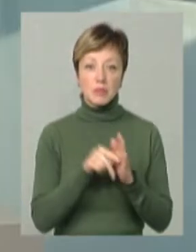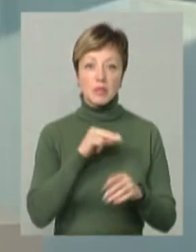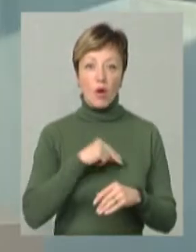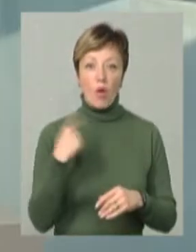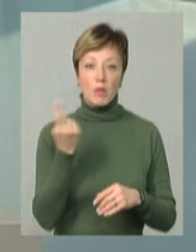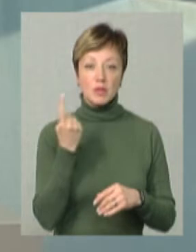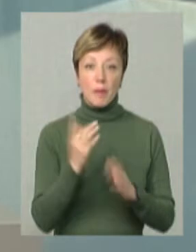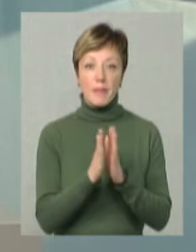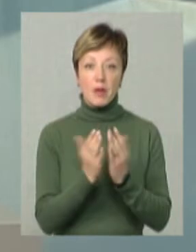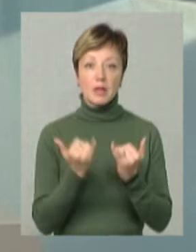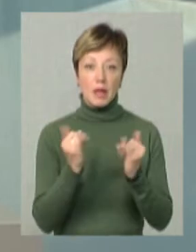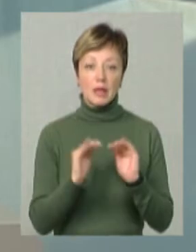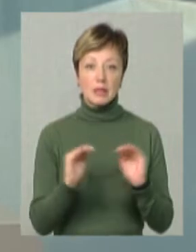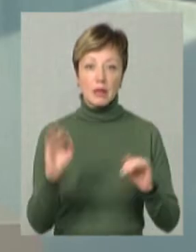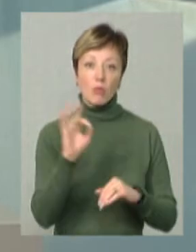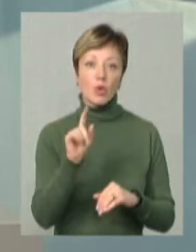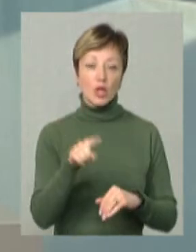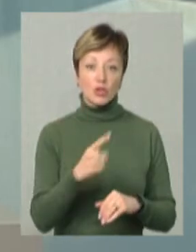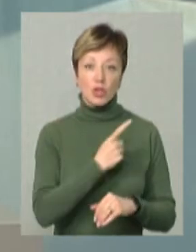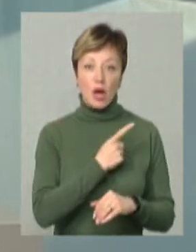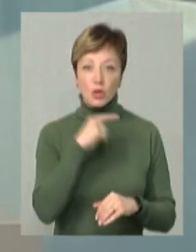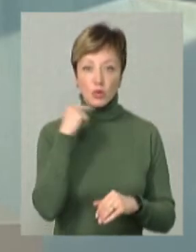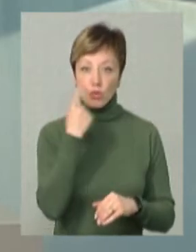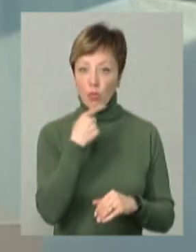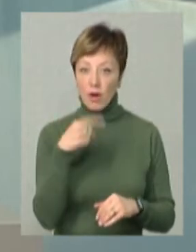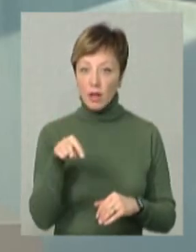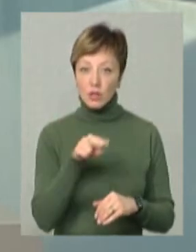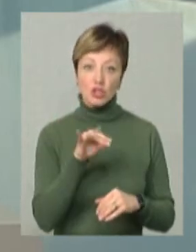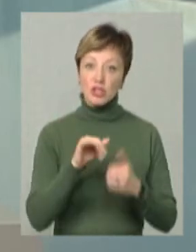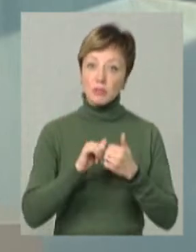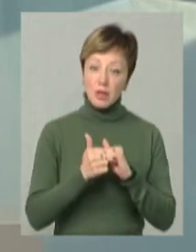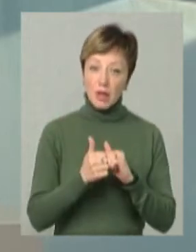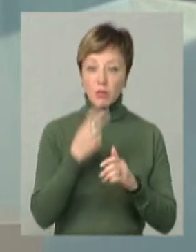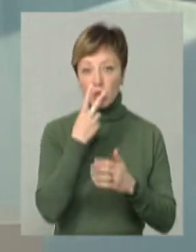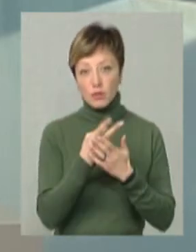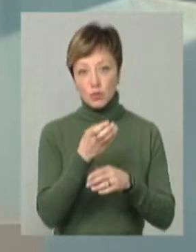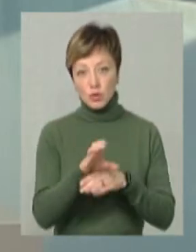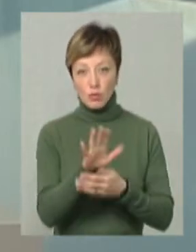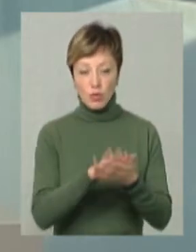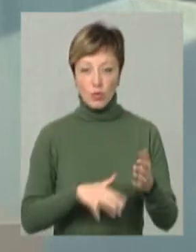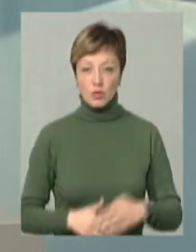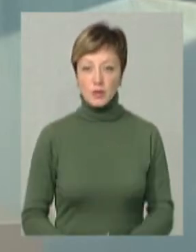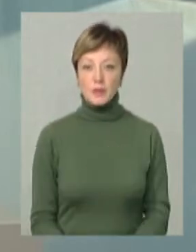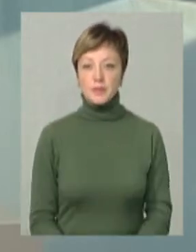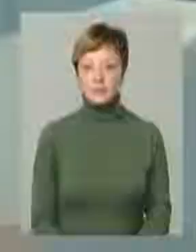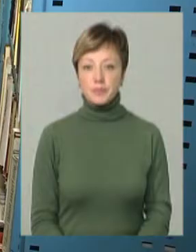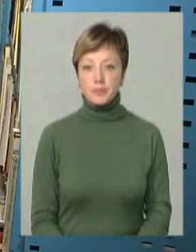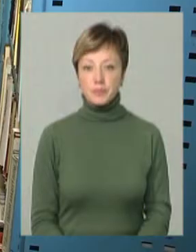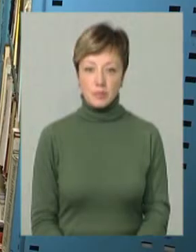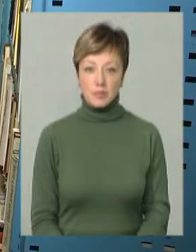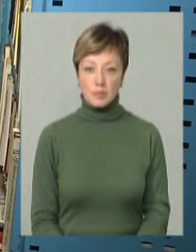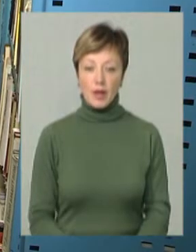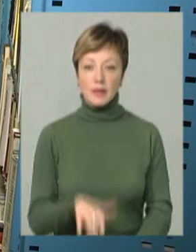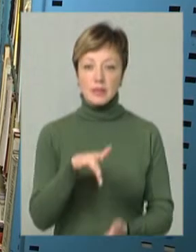обласної бібліотеки для дітей про те, що чекає на російськомовну літературу і чим її замінятимуть. Давайте ми подивимося і продовжимо обговорення.